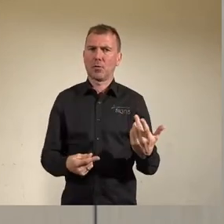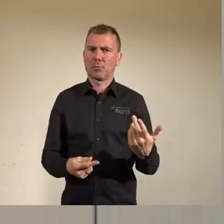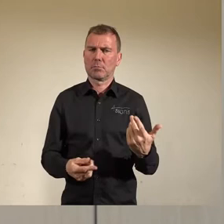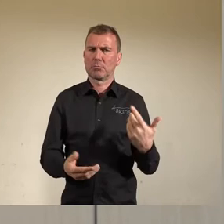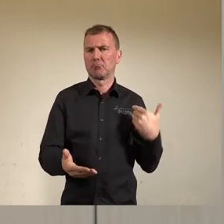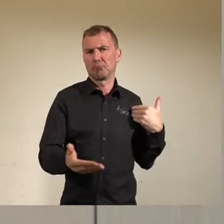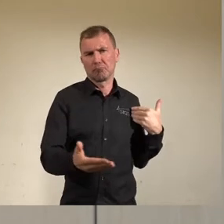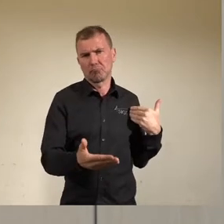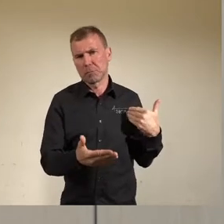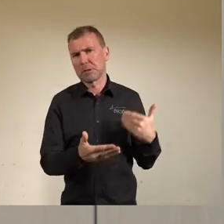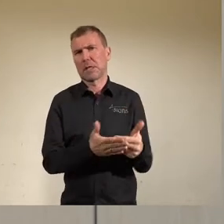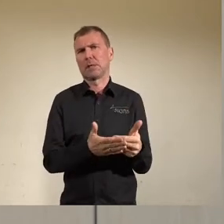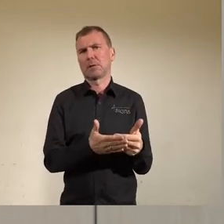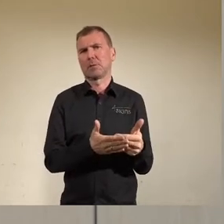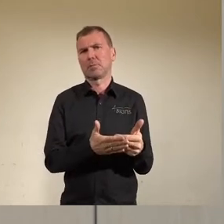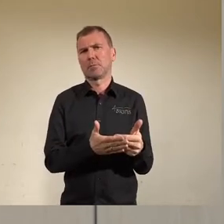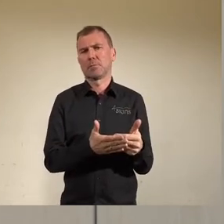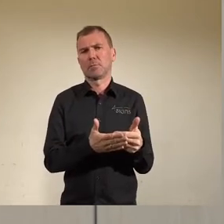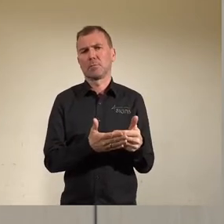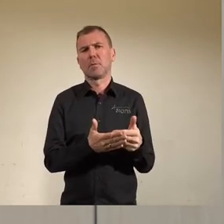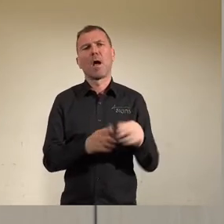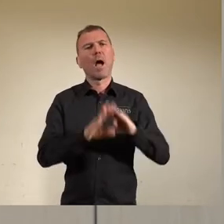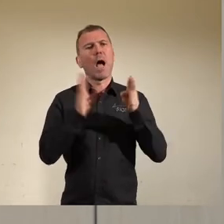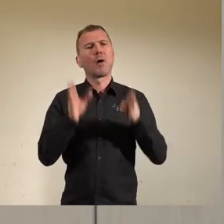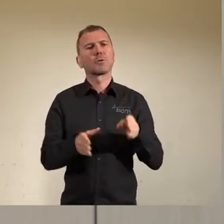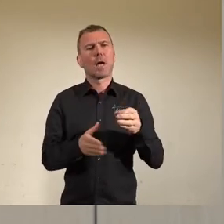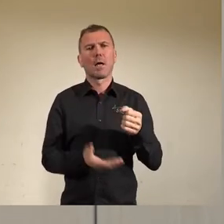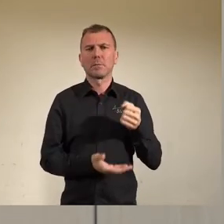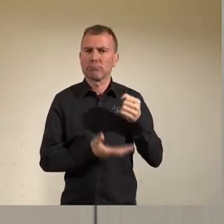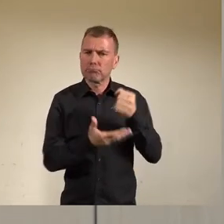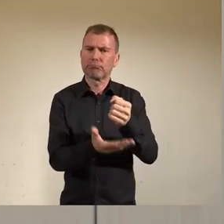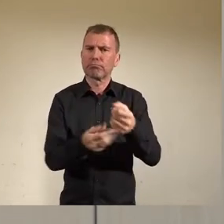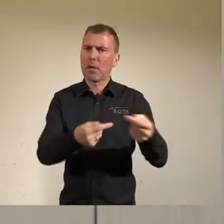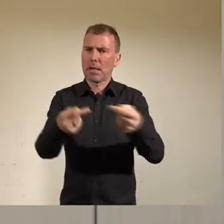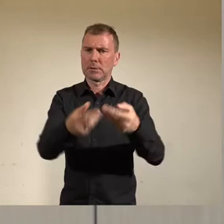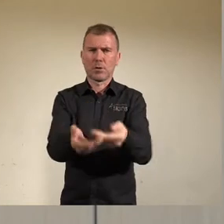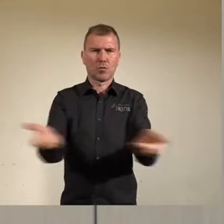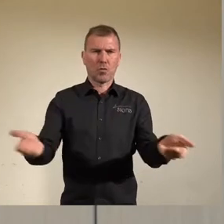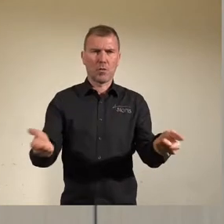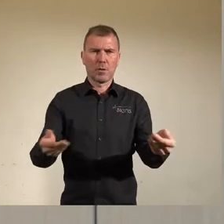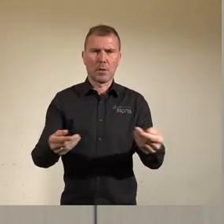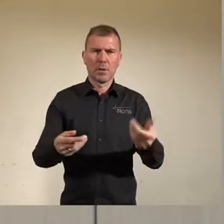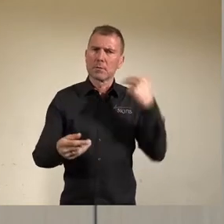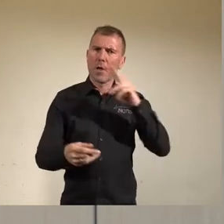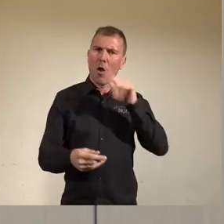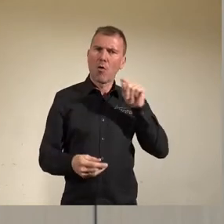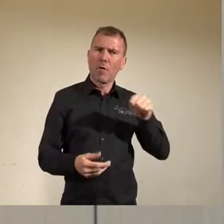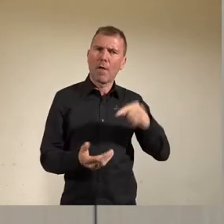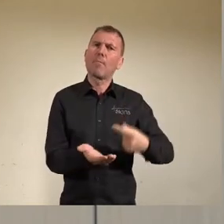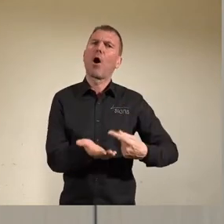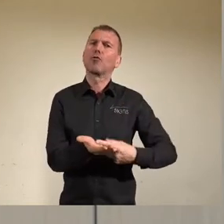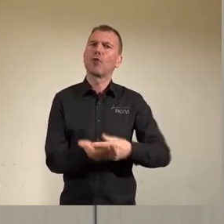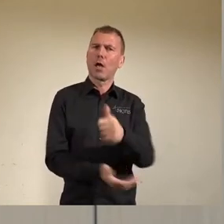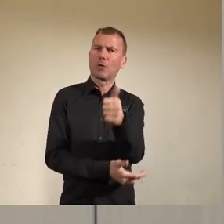seit der Einbringung des Haushaltes, insbesondere die Entwicklungen, die sich aus der